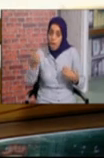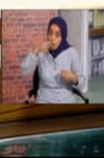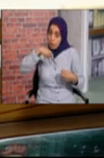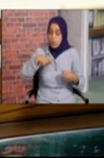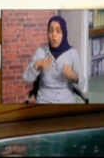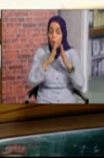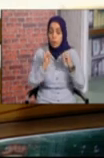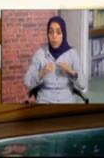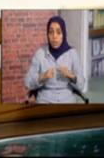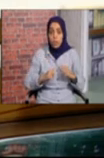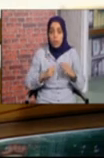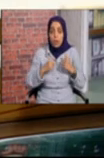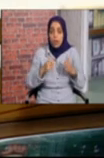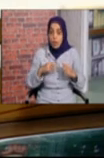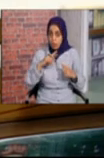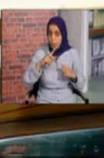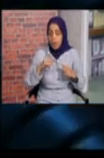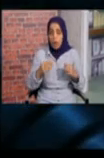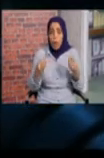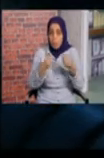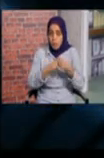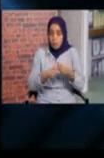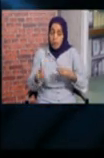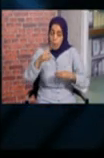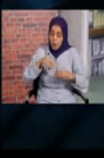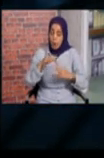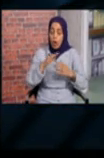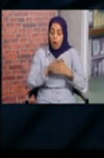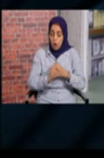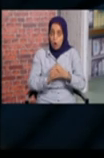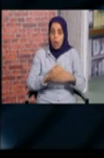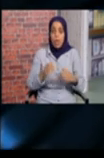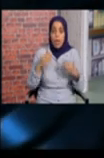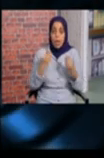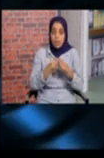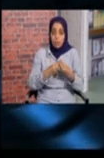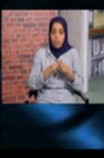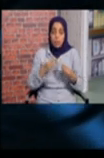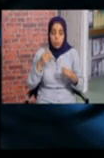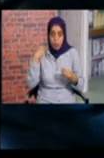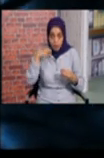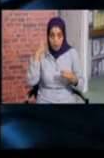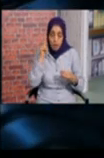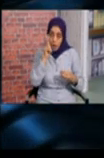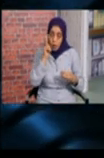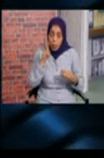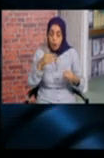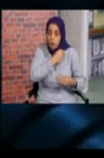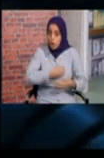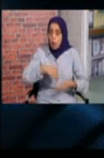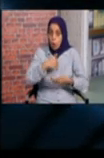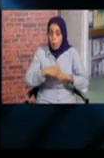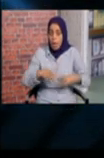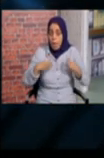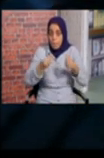المصري؟ طبعاً انضمام مصر مرة أخرى لمؤشر عالمي زي جي بي مورجان للسندات الحكومية ده